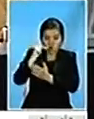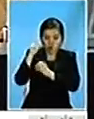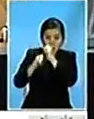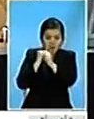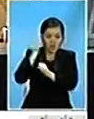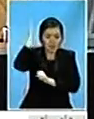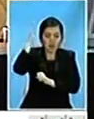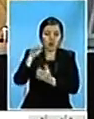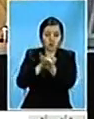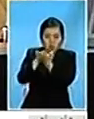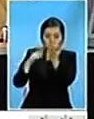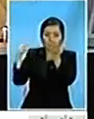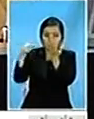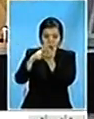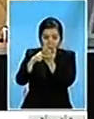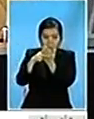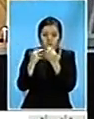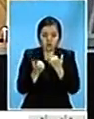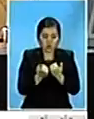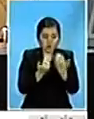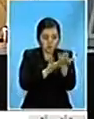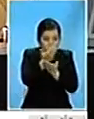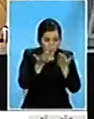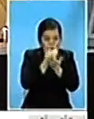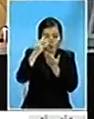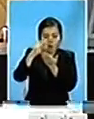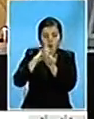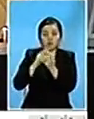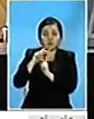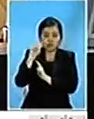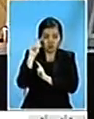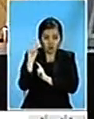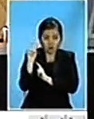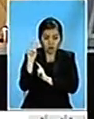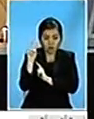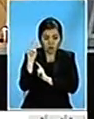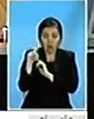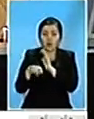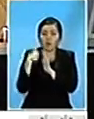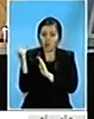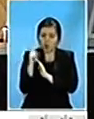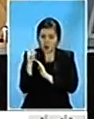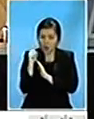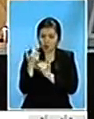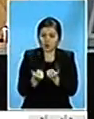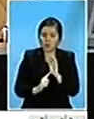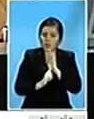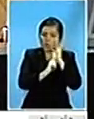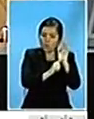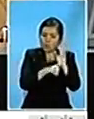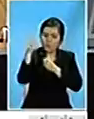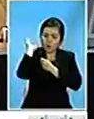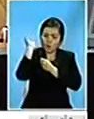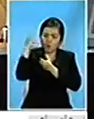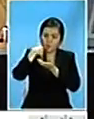ยากขัดจังหวะนะคือเรากำลังพิจารณาในวาระที่2อยู่นะเหตุผลที่ท่านกำลังนำเสนอคือการบริห